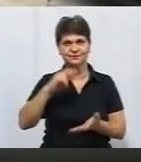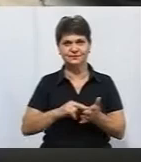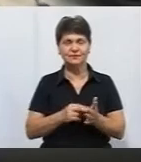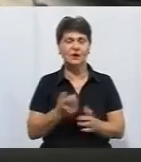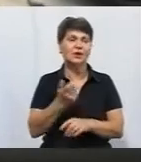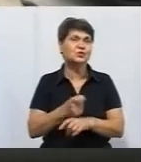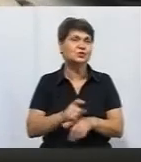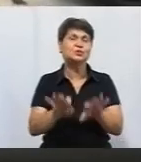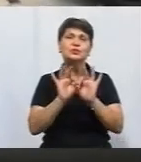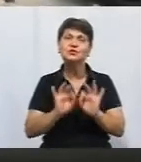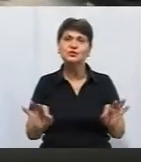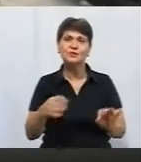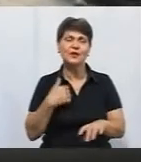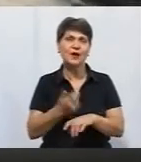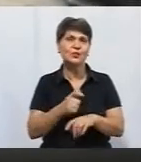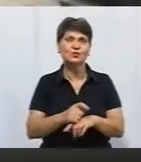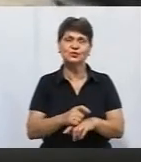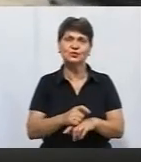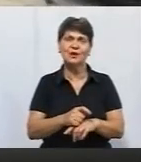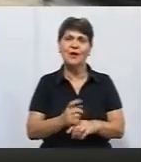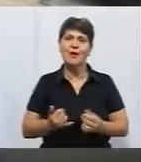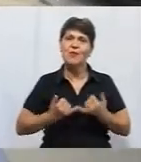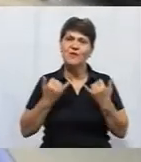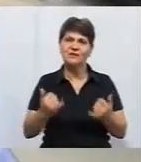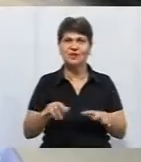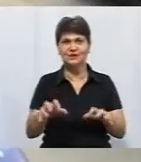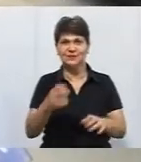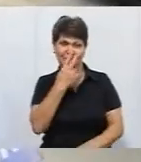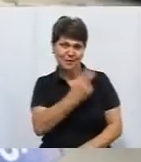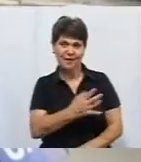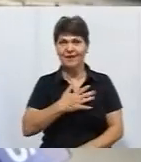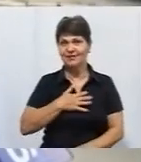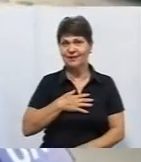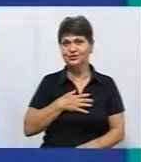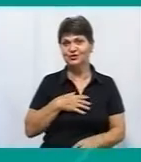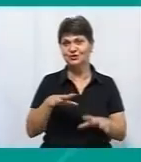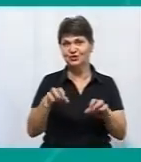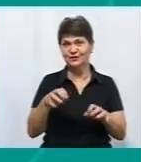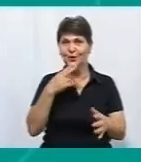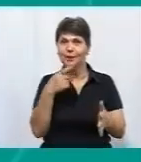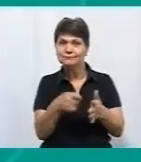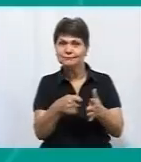дуже чудово. Я дуже поважаю, люблю животних, бо теж наше животне, бачите, теж підкармлюємо.